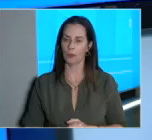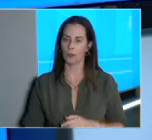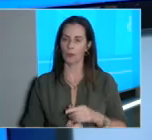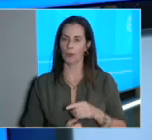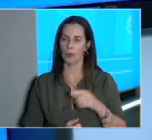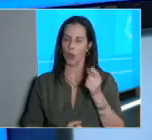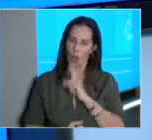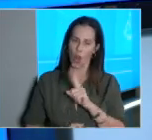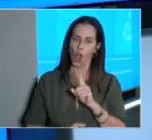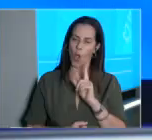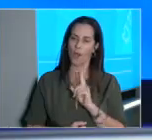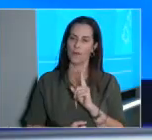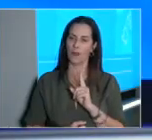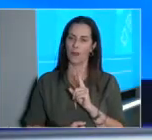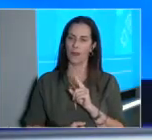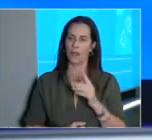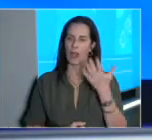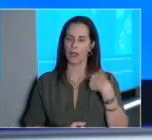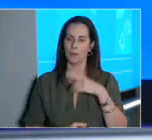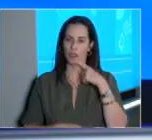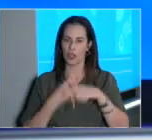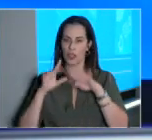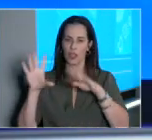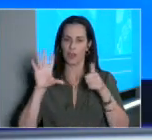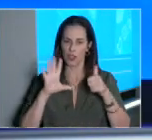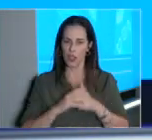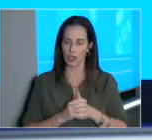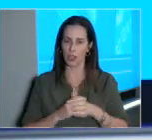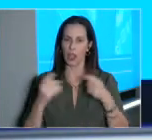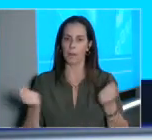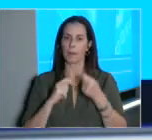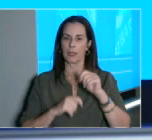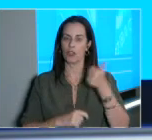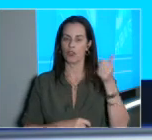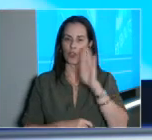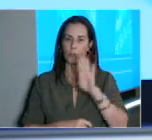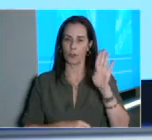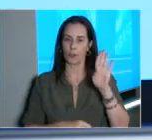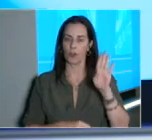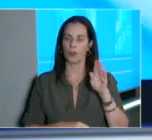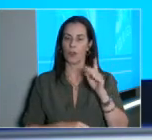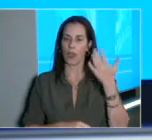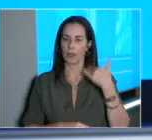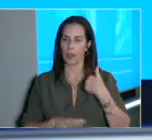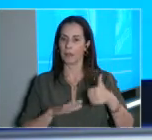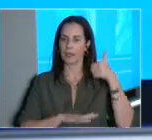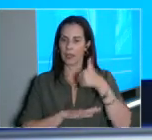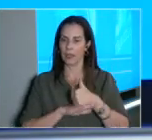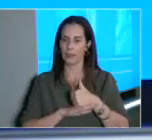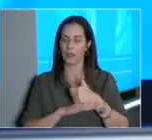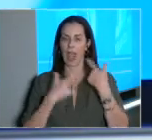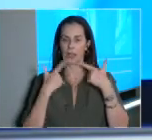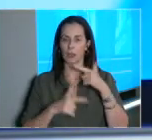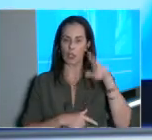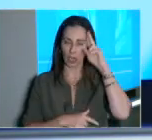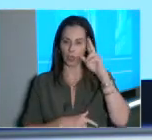לך איזה... לא, אבל הייתי ב-1996, בקמפיין הראשון שנתניהו נבחר ראשות הממשלה, הייתי מנהלת מטה